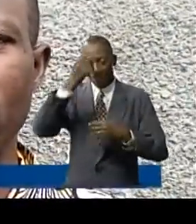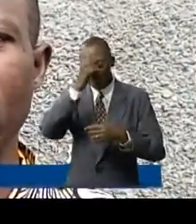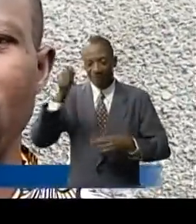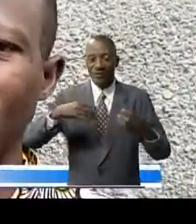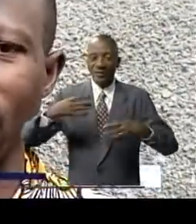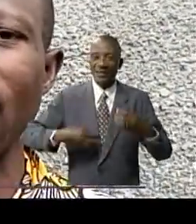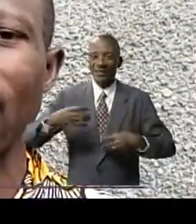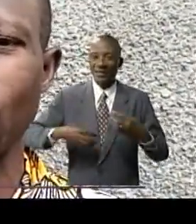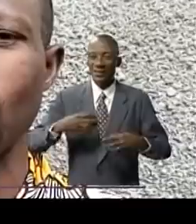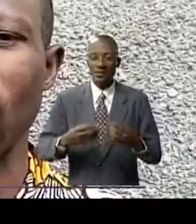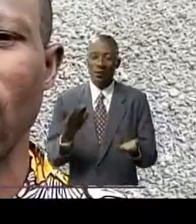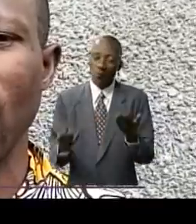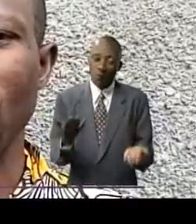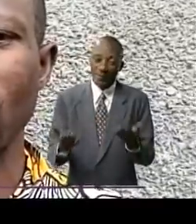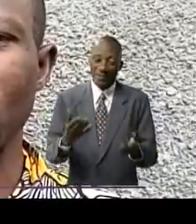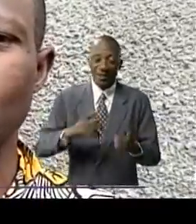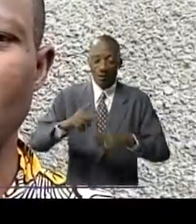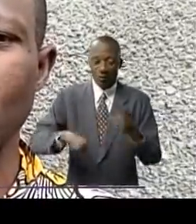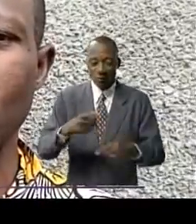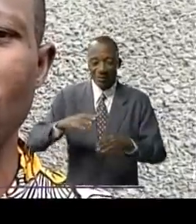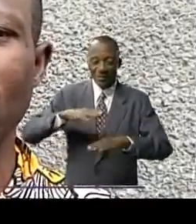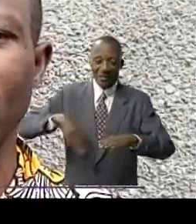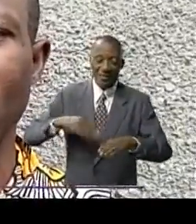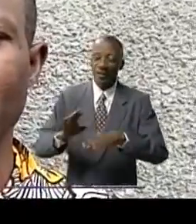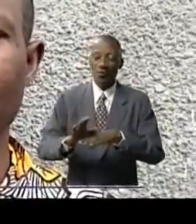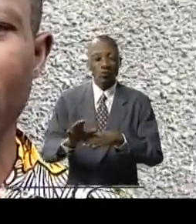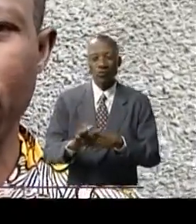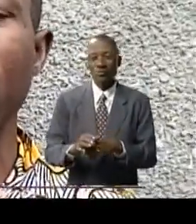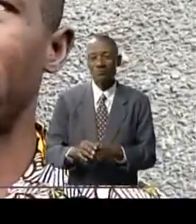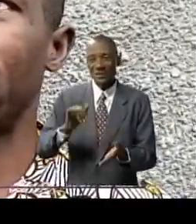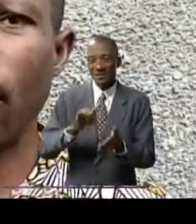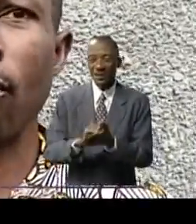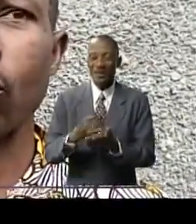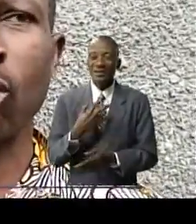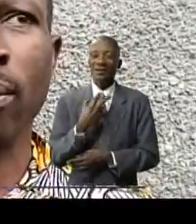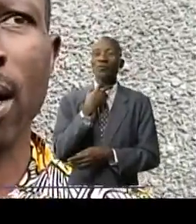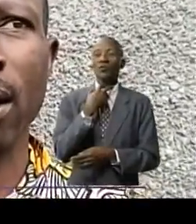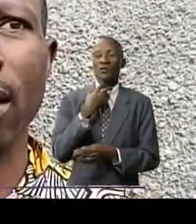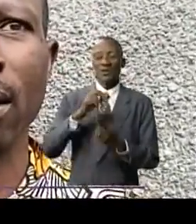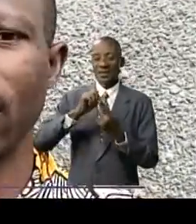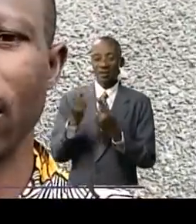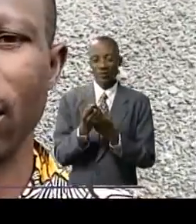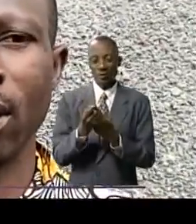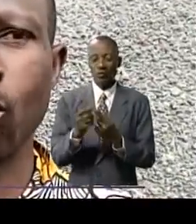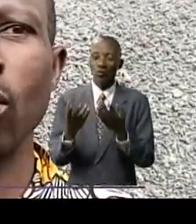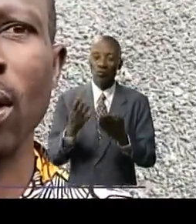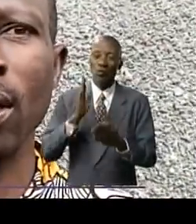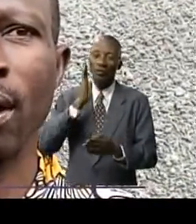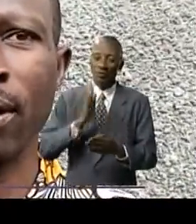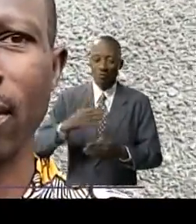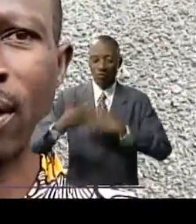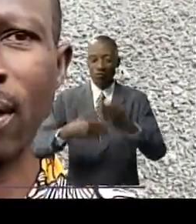parfois débitent en retard les cours. Alors cette situation handicape un peu le bon fonctionnement des